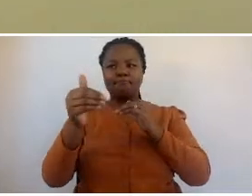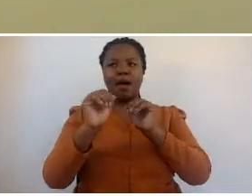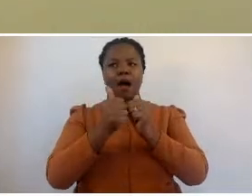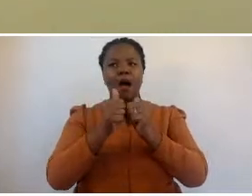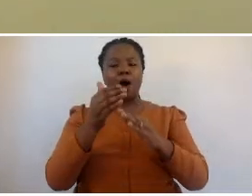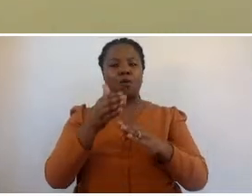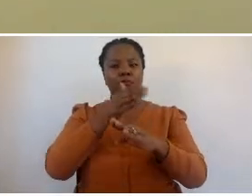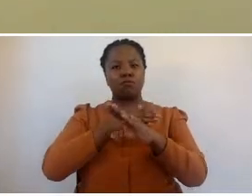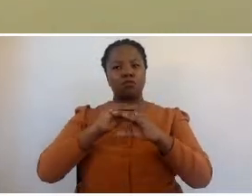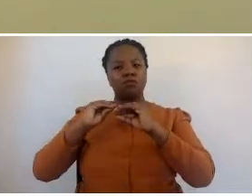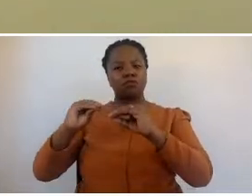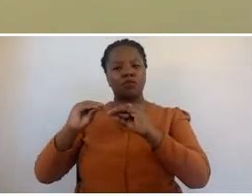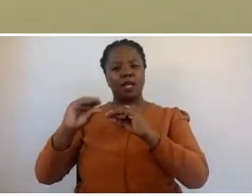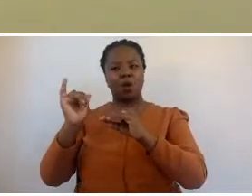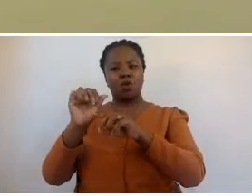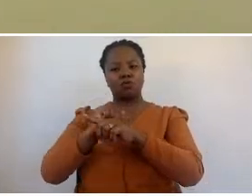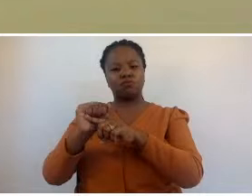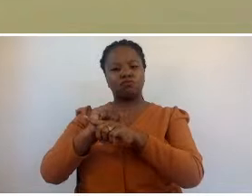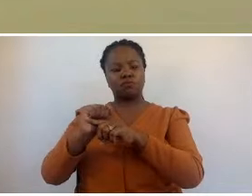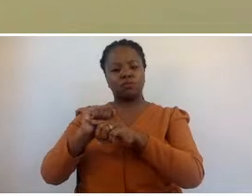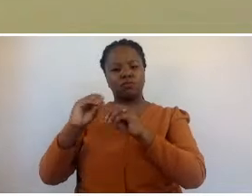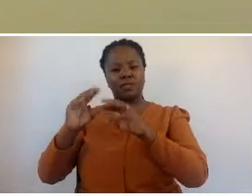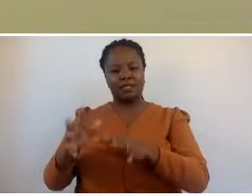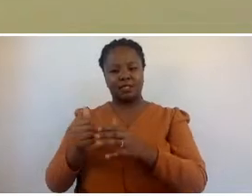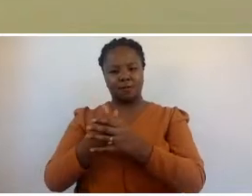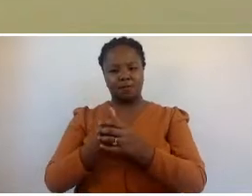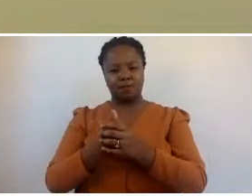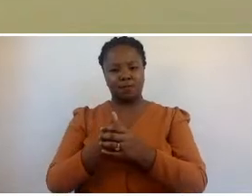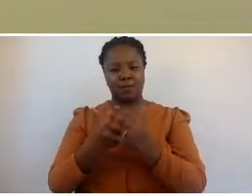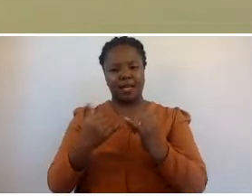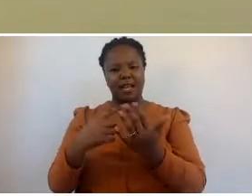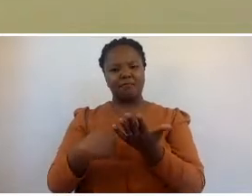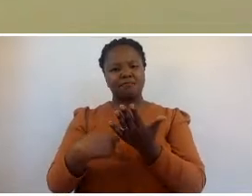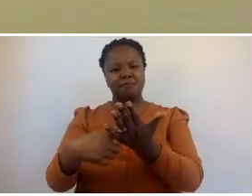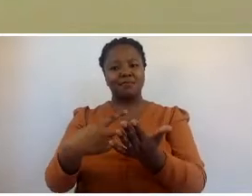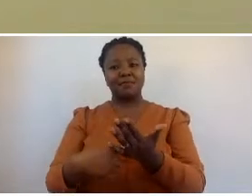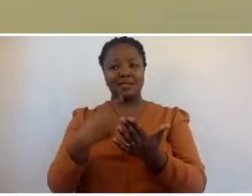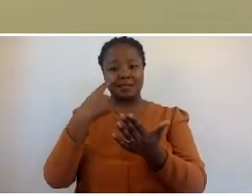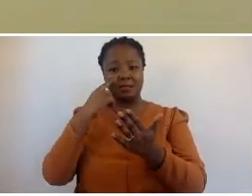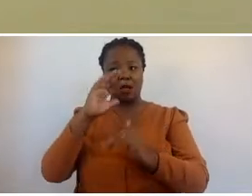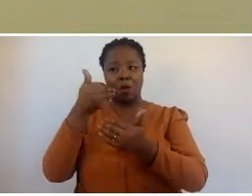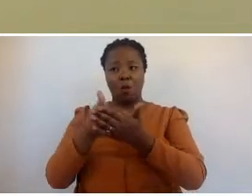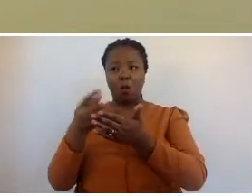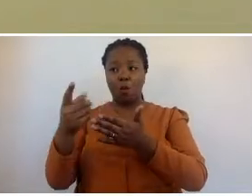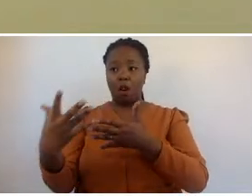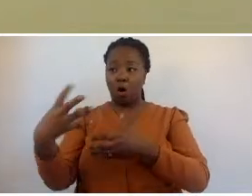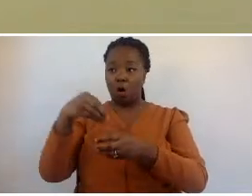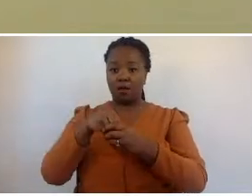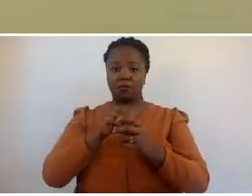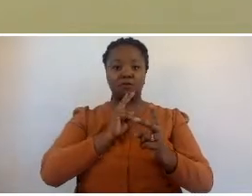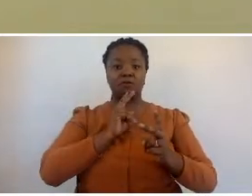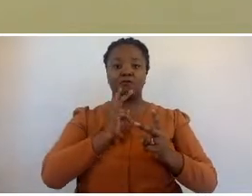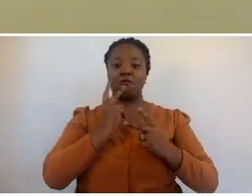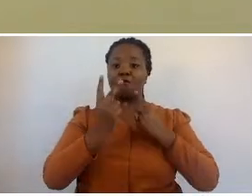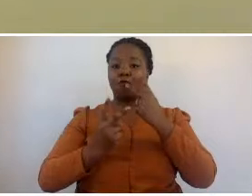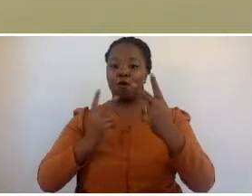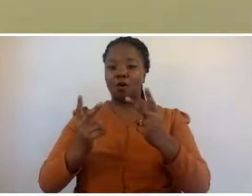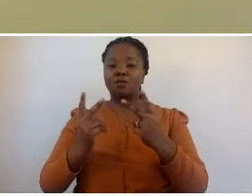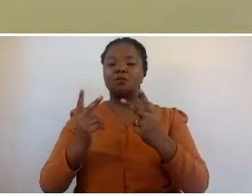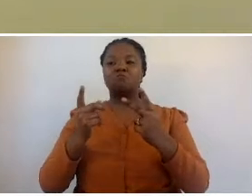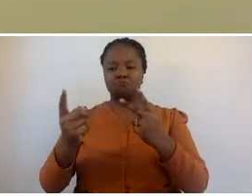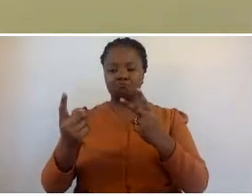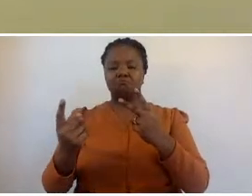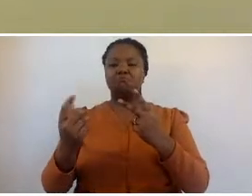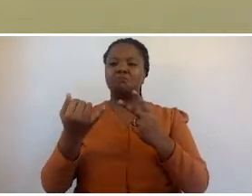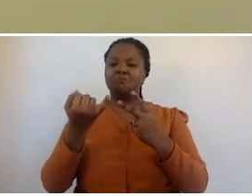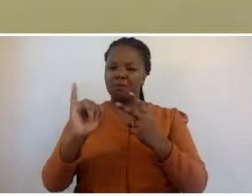doivent être prises pour améliorer la formation des enseignants. Nous avons discuté du rôle des syndicats de l'éducation et comment les syndicats, entre le collectif des enseignants, peuvent contribuer à l'élaboration et à la